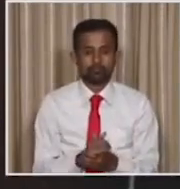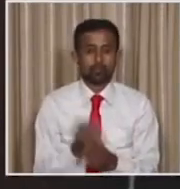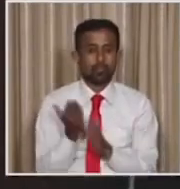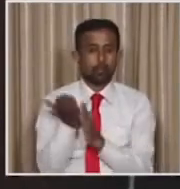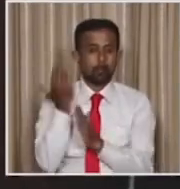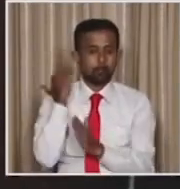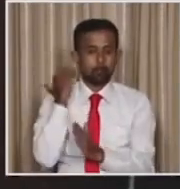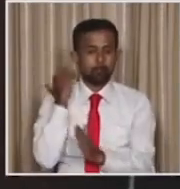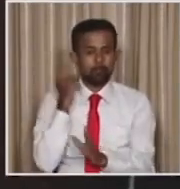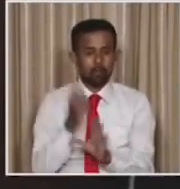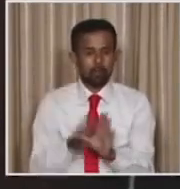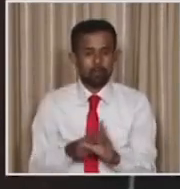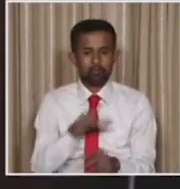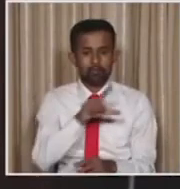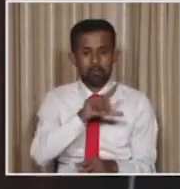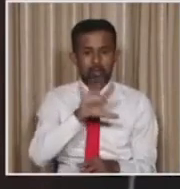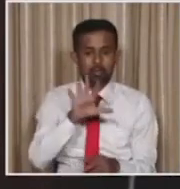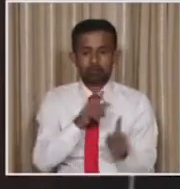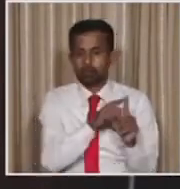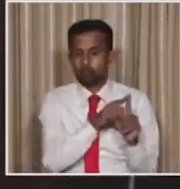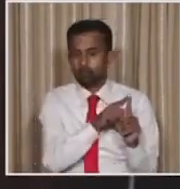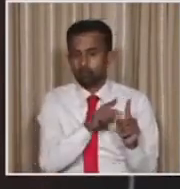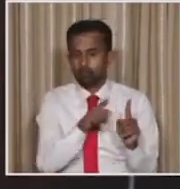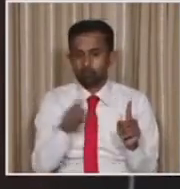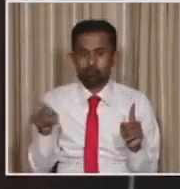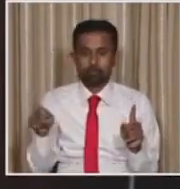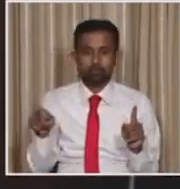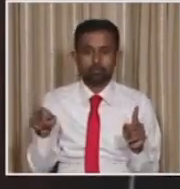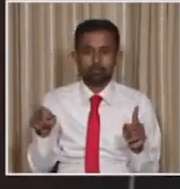පහුගිය අවුරුදු 75ක කාල සීමාව තුළ